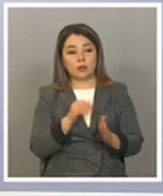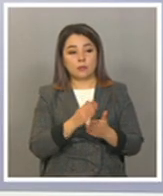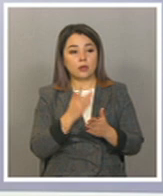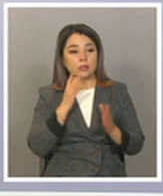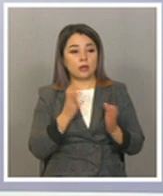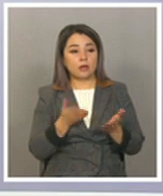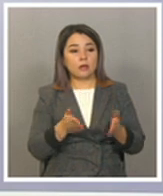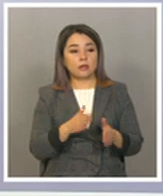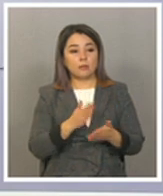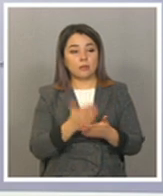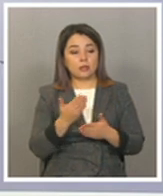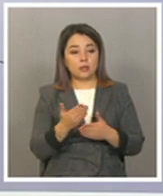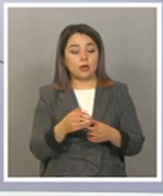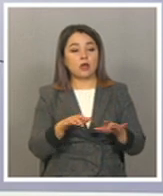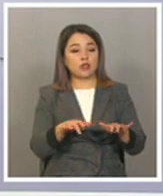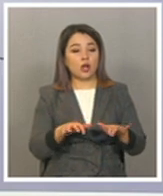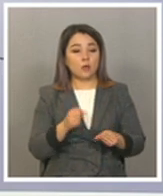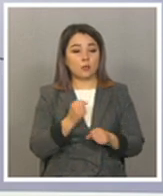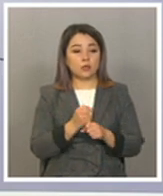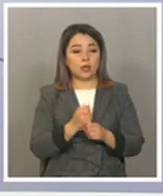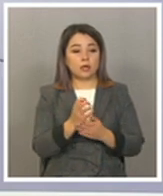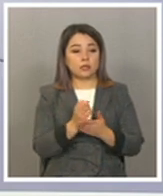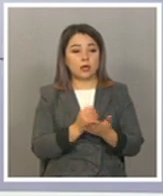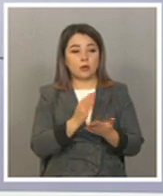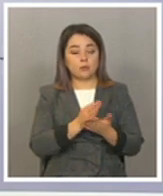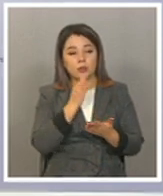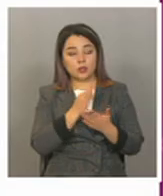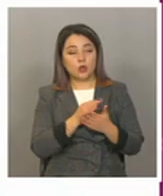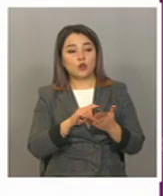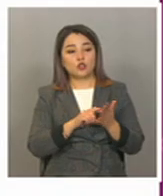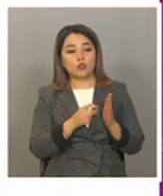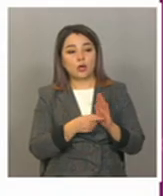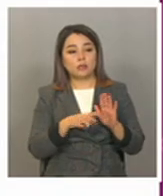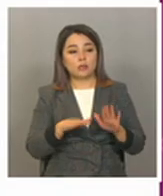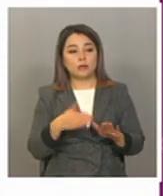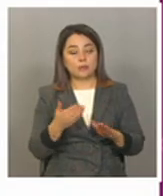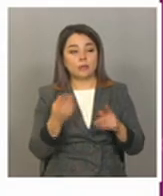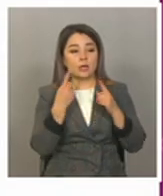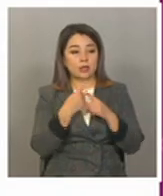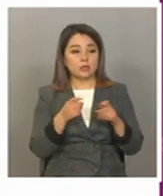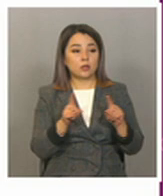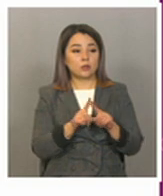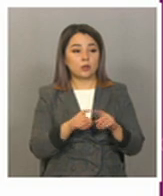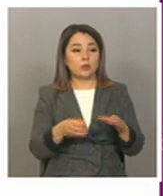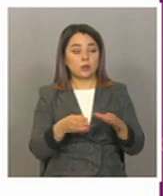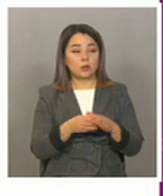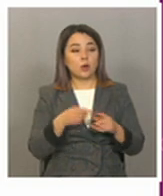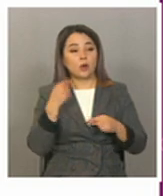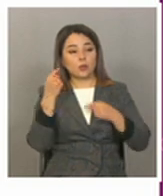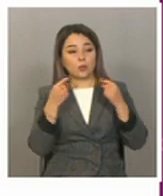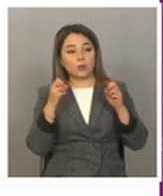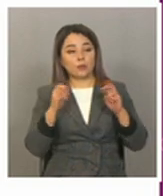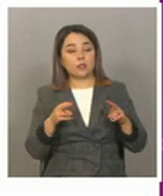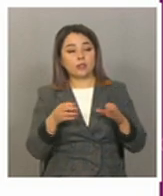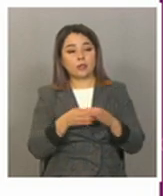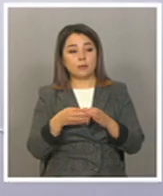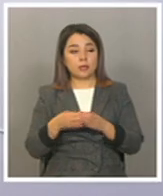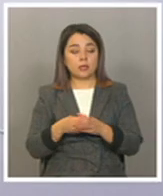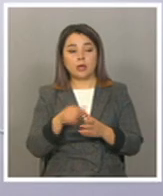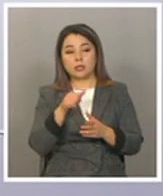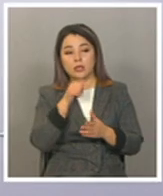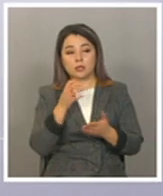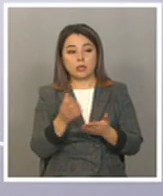сақтайтын компьютер жадындағы ұяшық. Деректердің логикалық типін